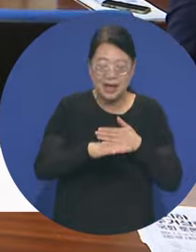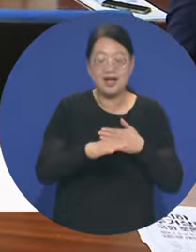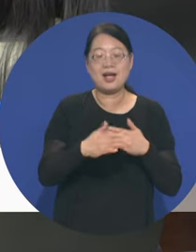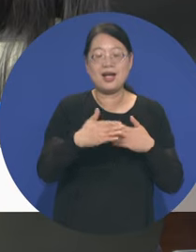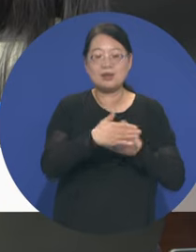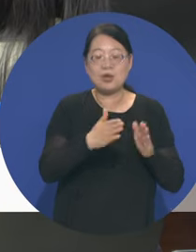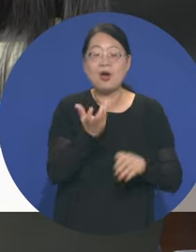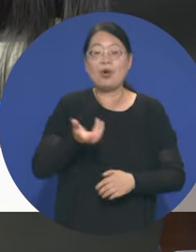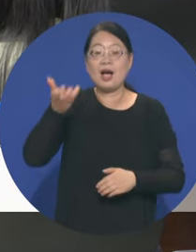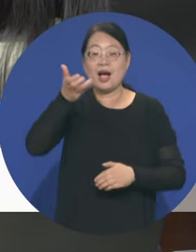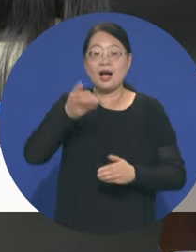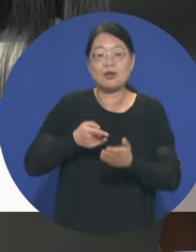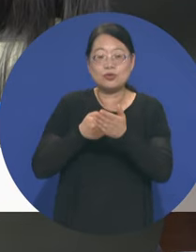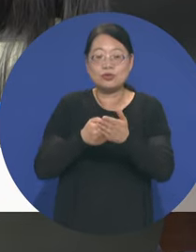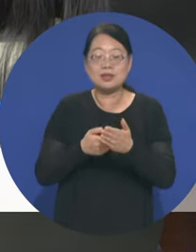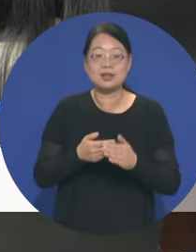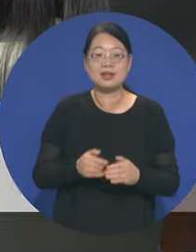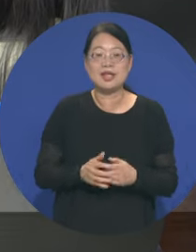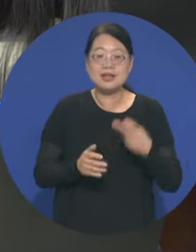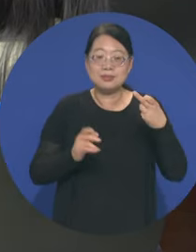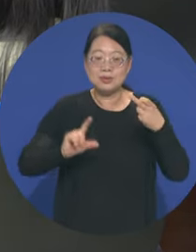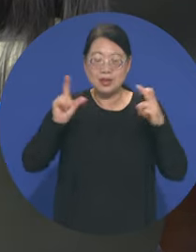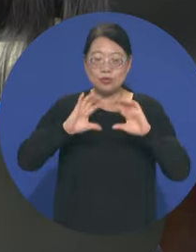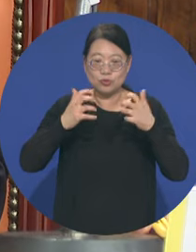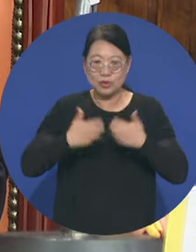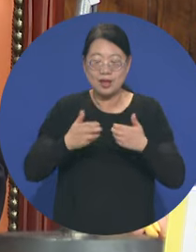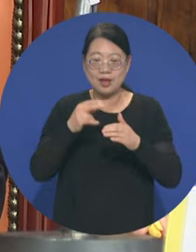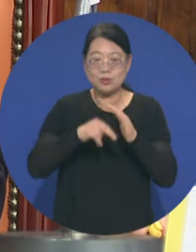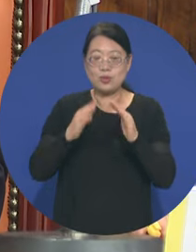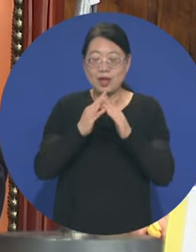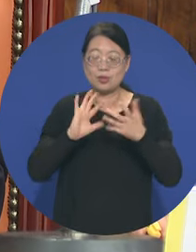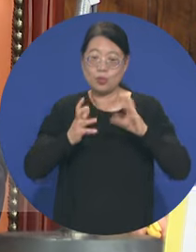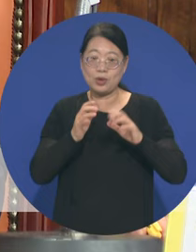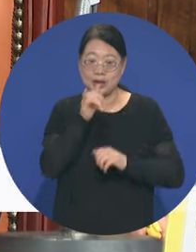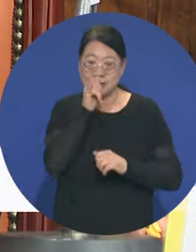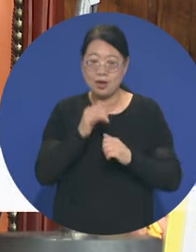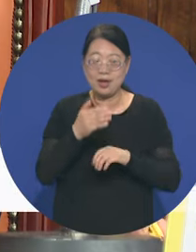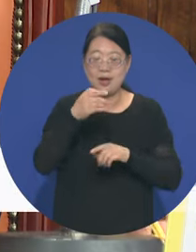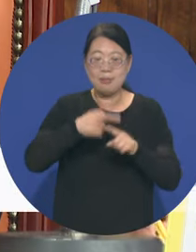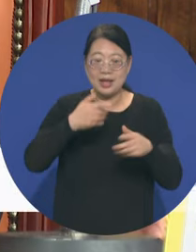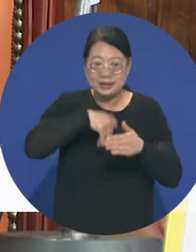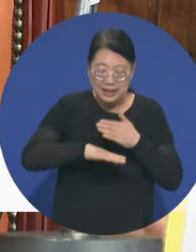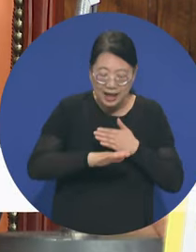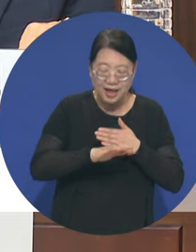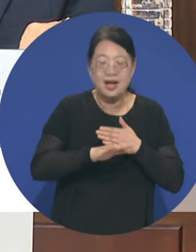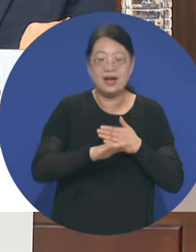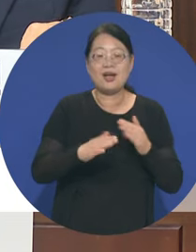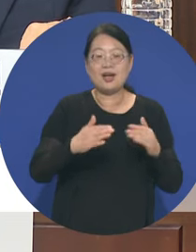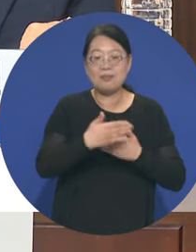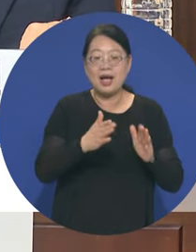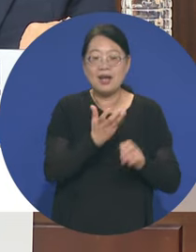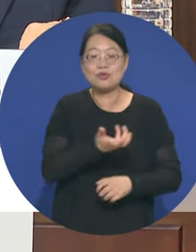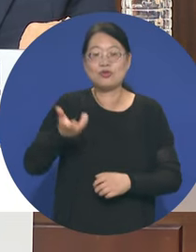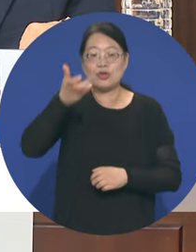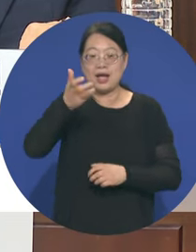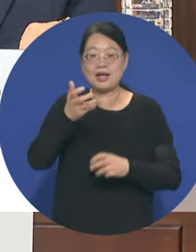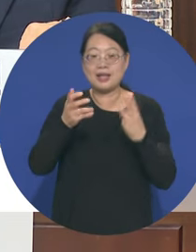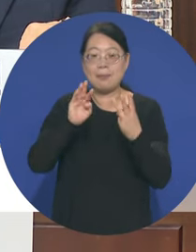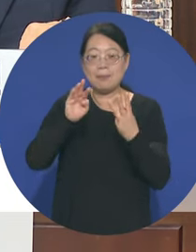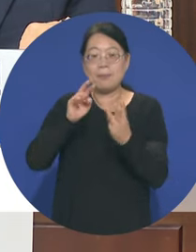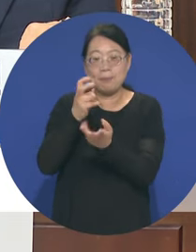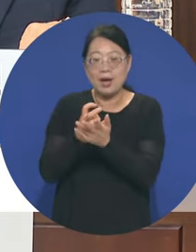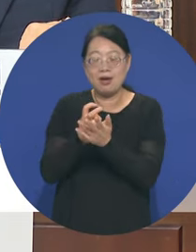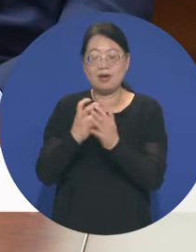상향을 추진합니다 지난 10일 국회도서관에서 토론회를 열고 반지하 주거상향 산법 개정을 위해 머리를